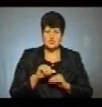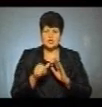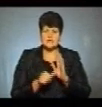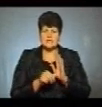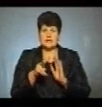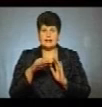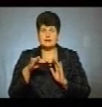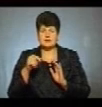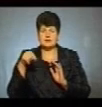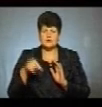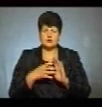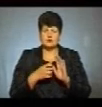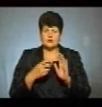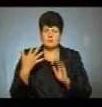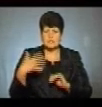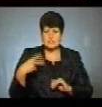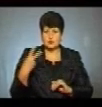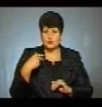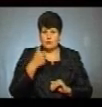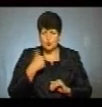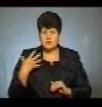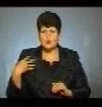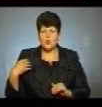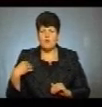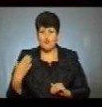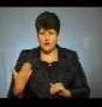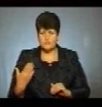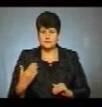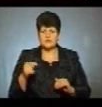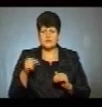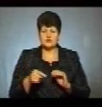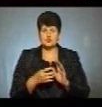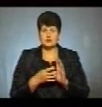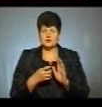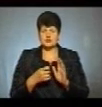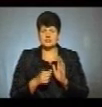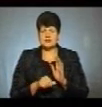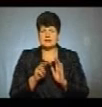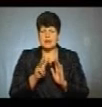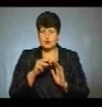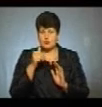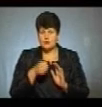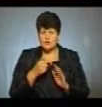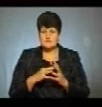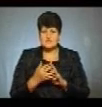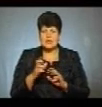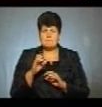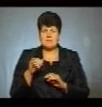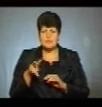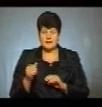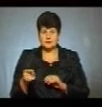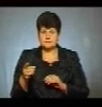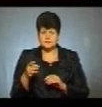16 листопада 1952 року у Львові. У 1963 році в селі Біла Тернопільського району їй